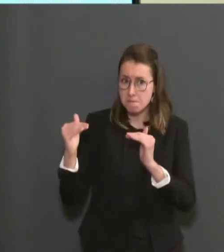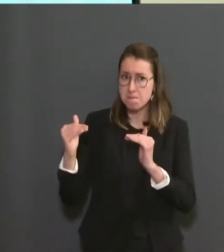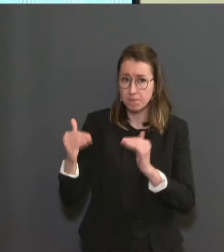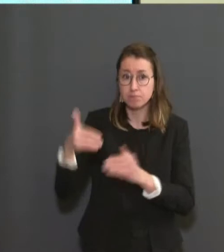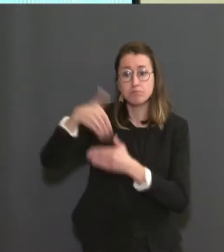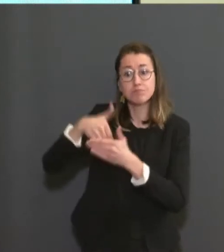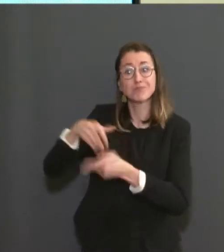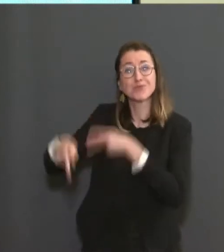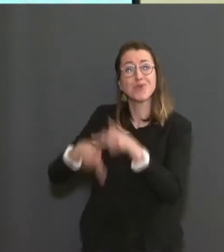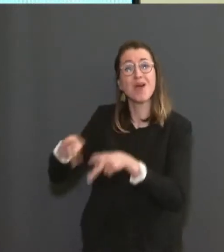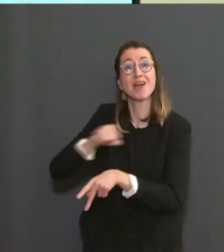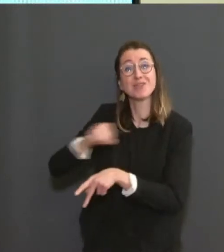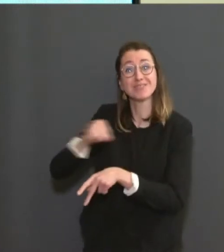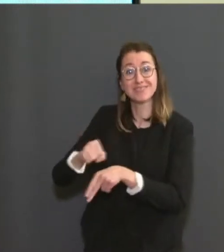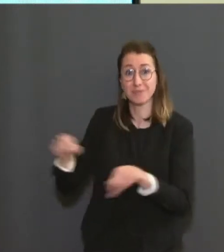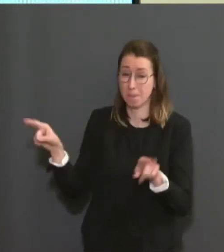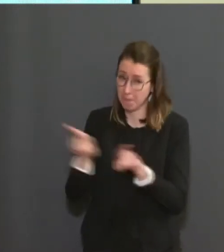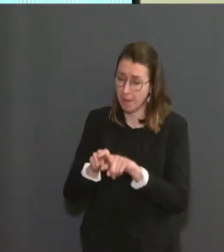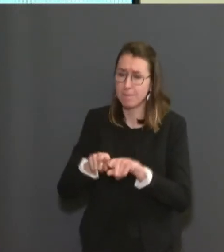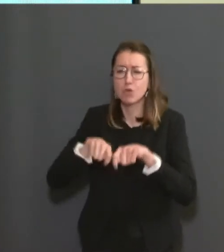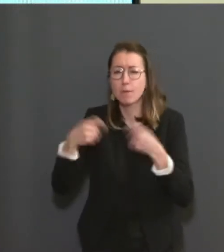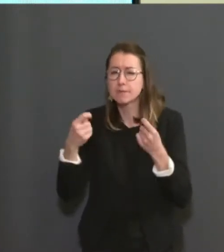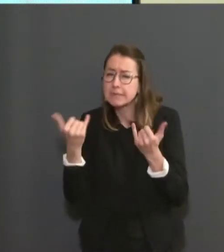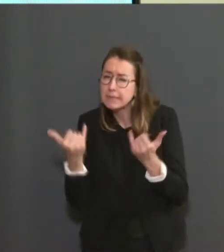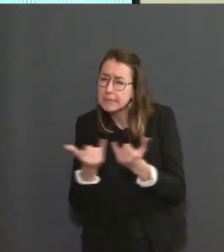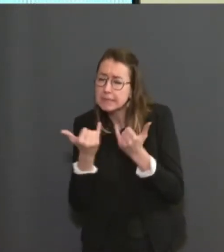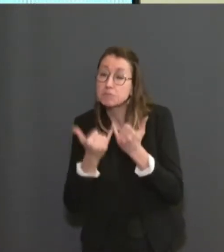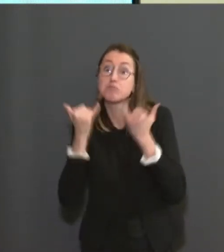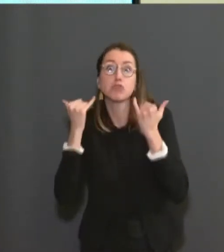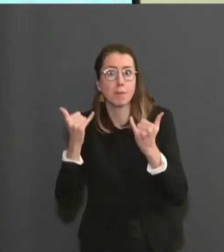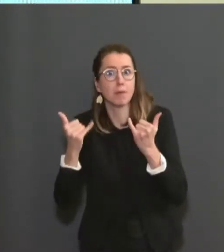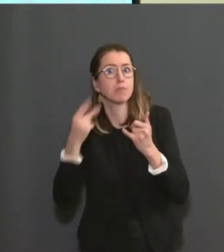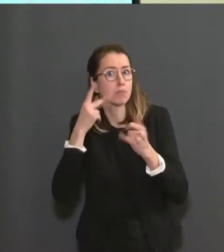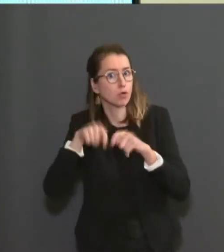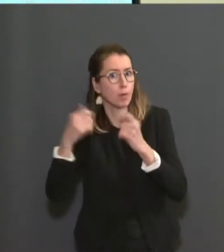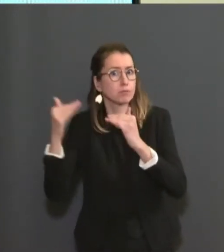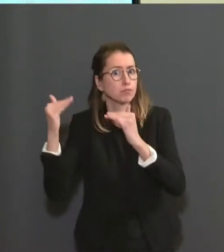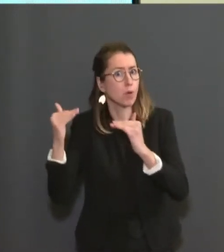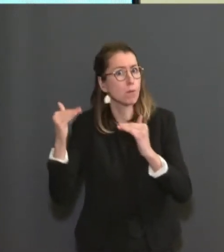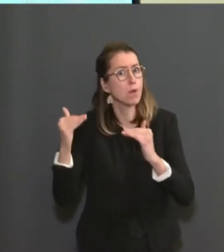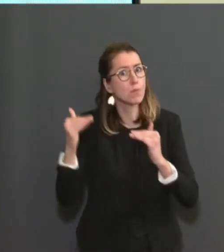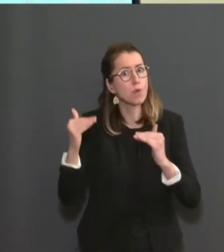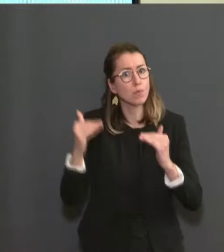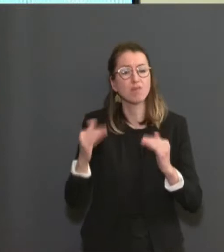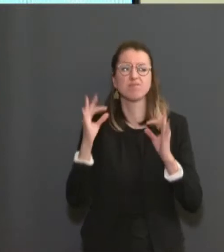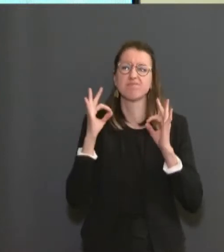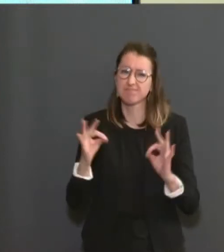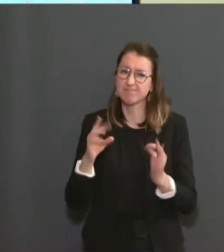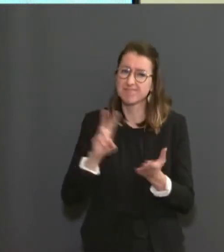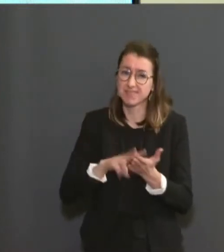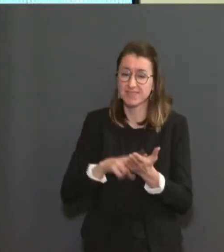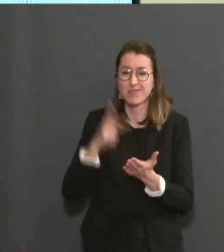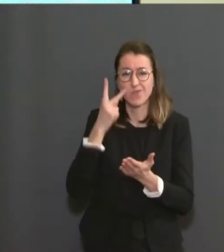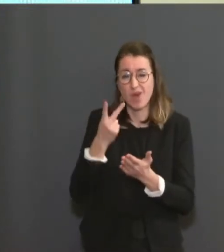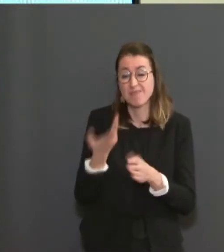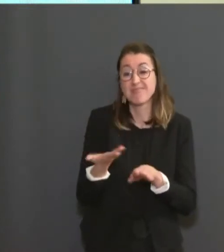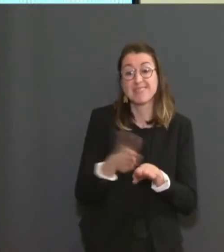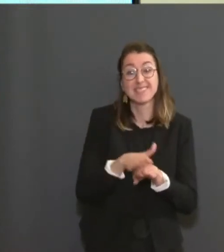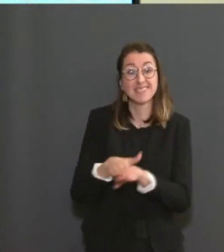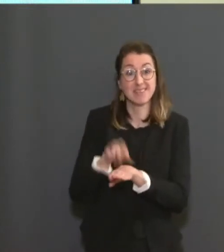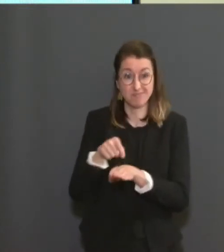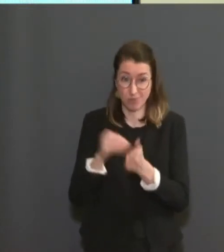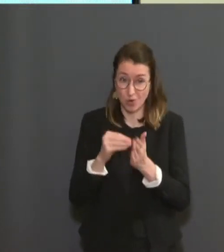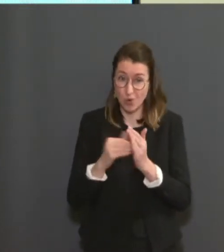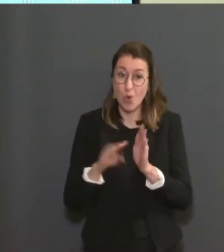aussi plus doucement à diminuer et si les décès augmentent encore lentement, on voit petit à petit se dessiner